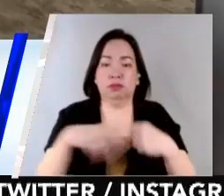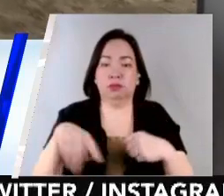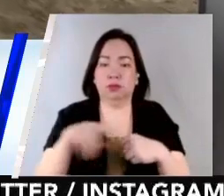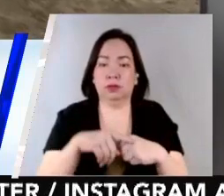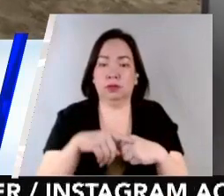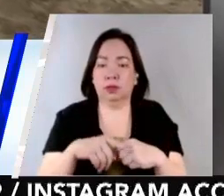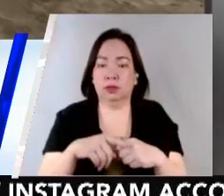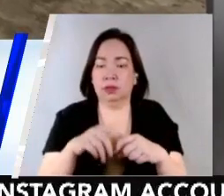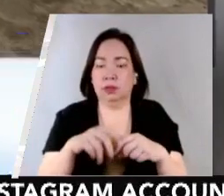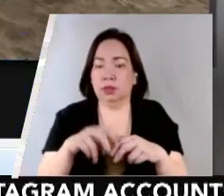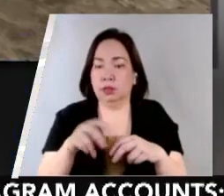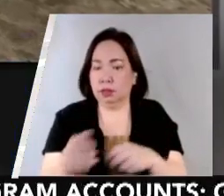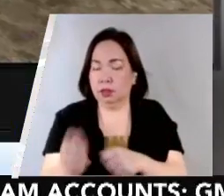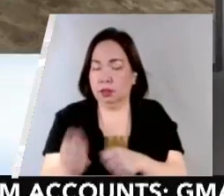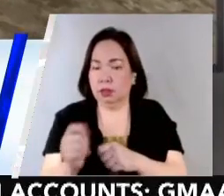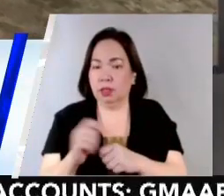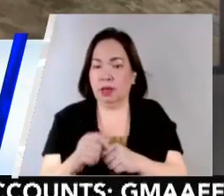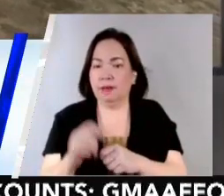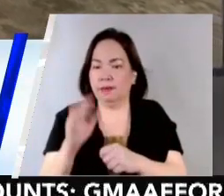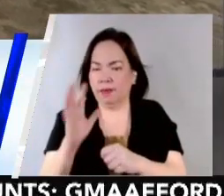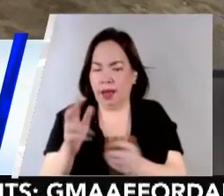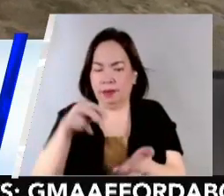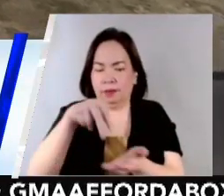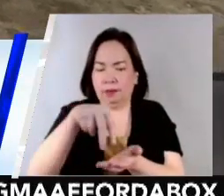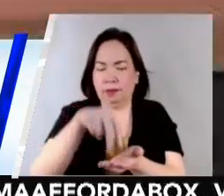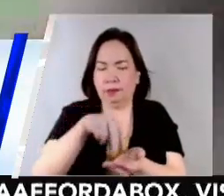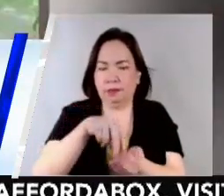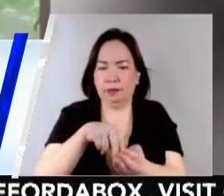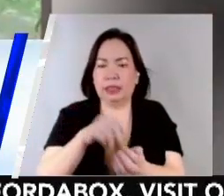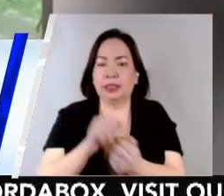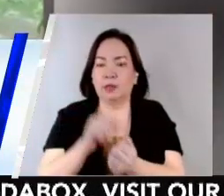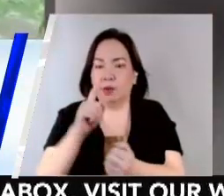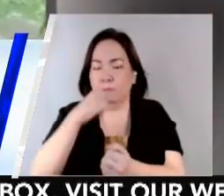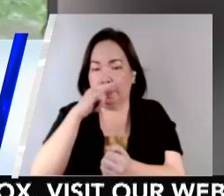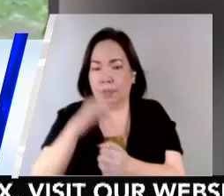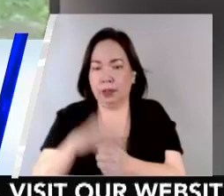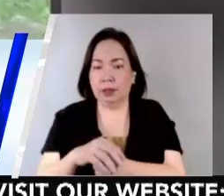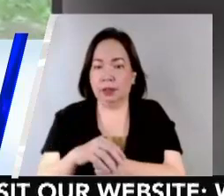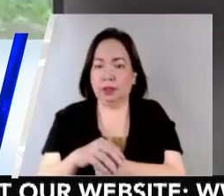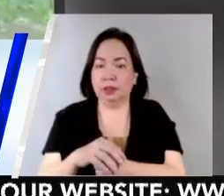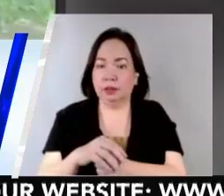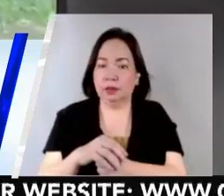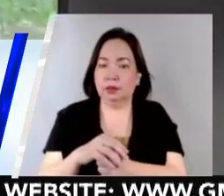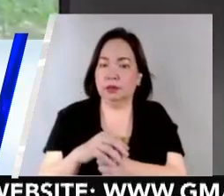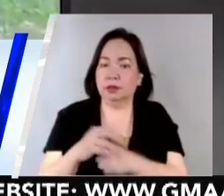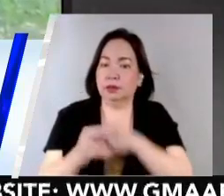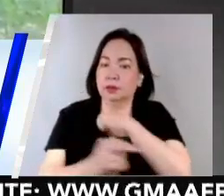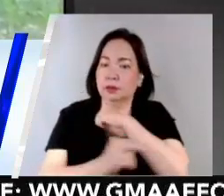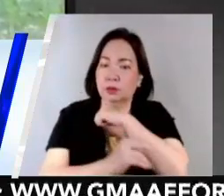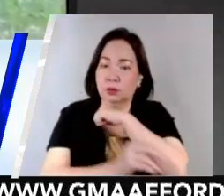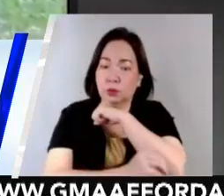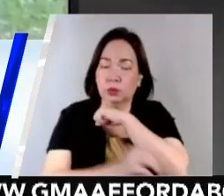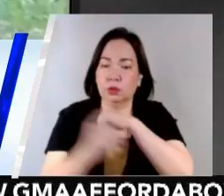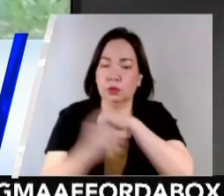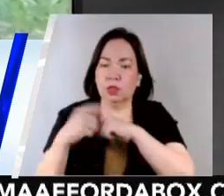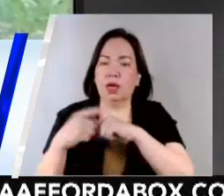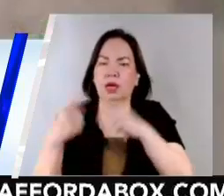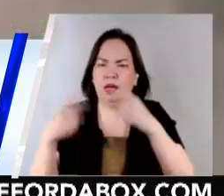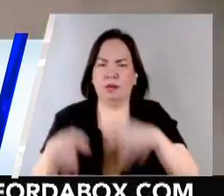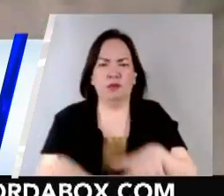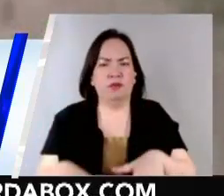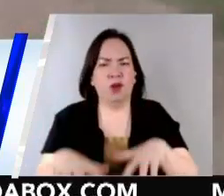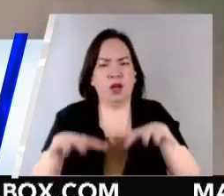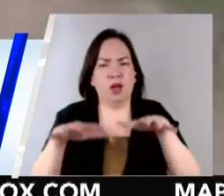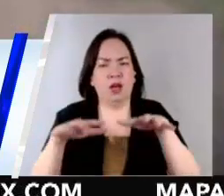kabilang ang isang bata. Sa Negros Occidental, mayigit 1,000 residente ang inilikas dahil sa baha, bunsod ng malakas na ulan